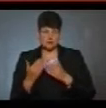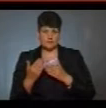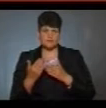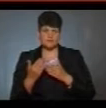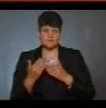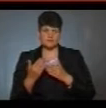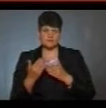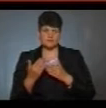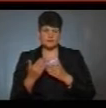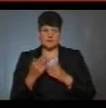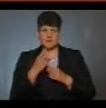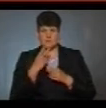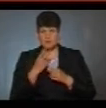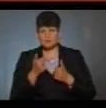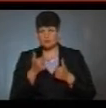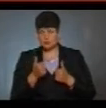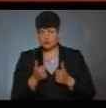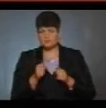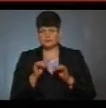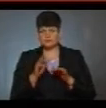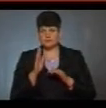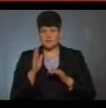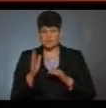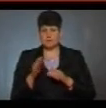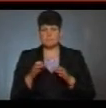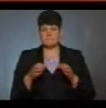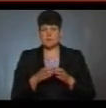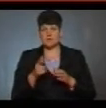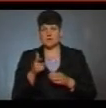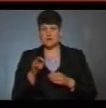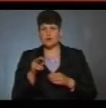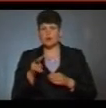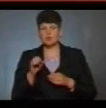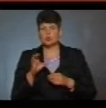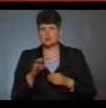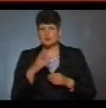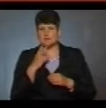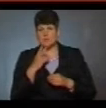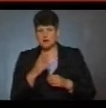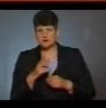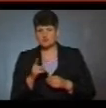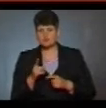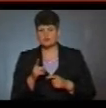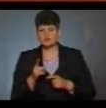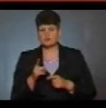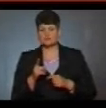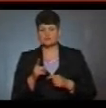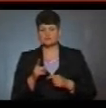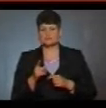таку певну хорошу тенденцію демонструє партія «Голос». От, ну і бачимо в якійсь мірі